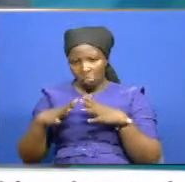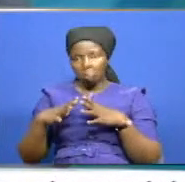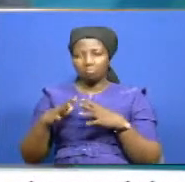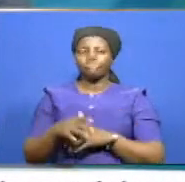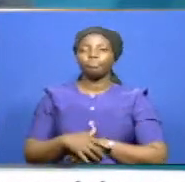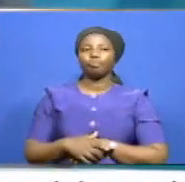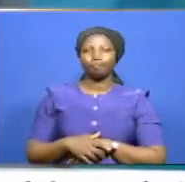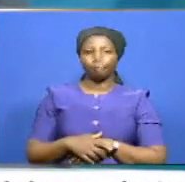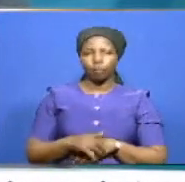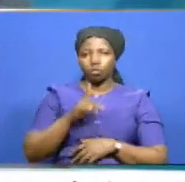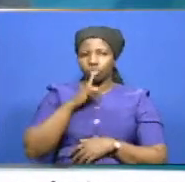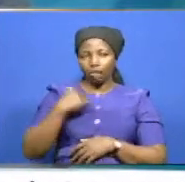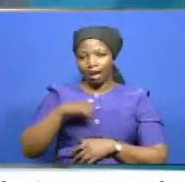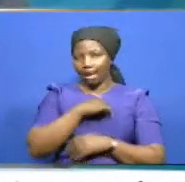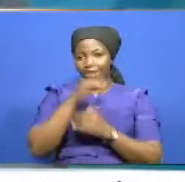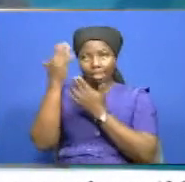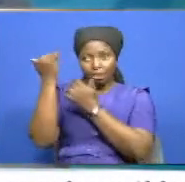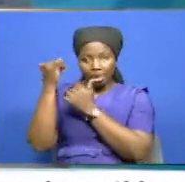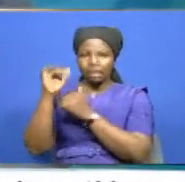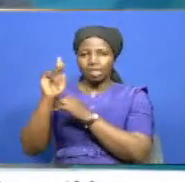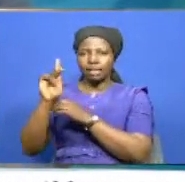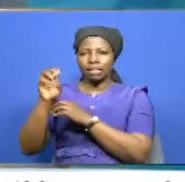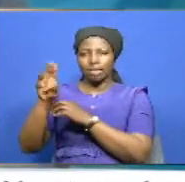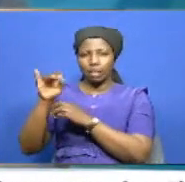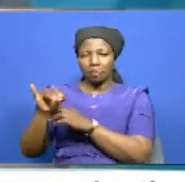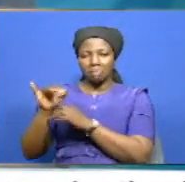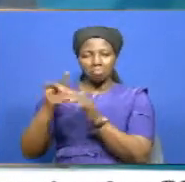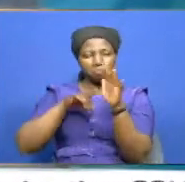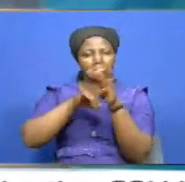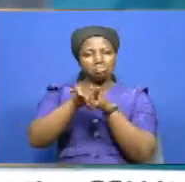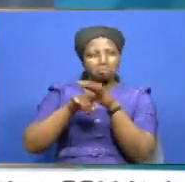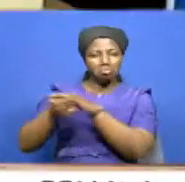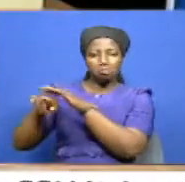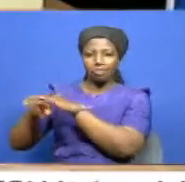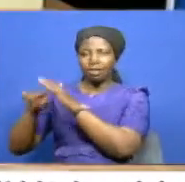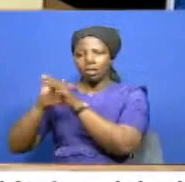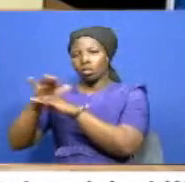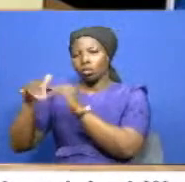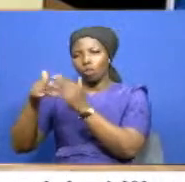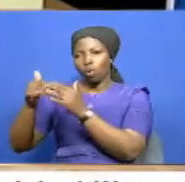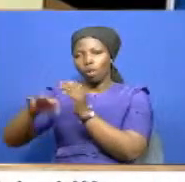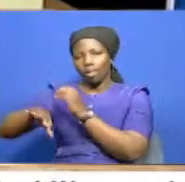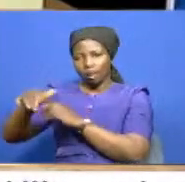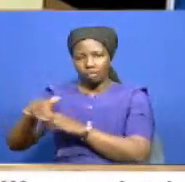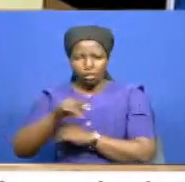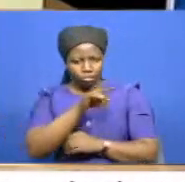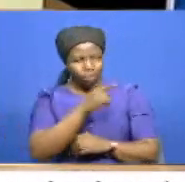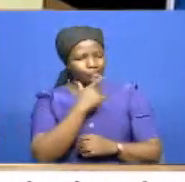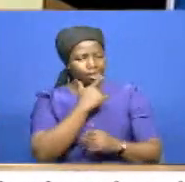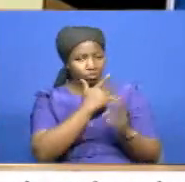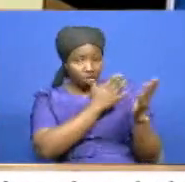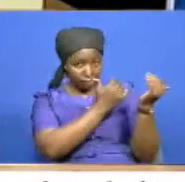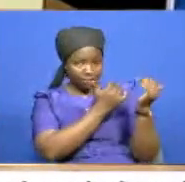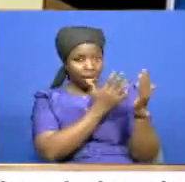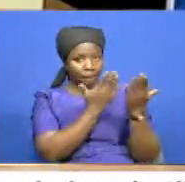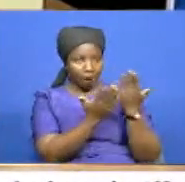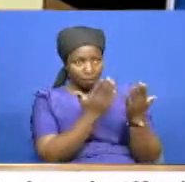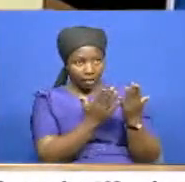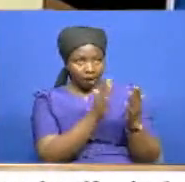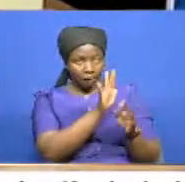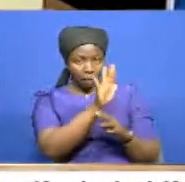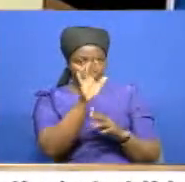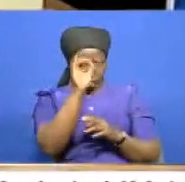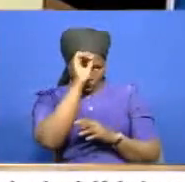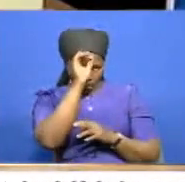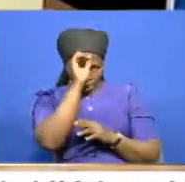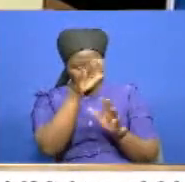tunatarajia kuwa Kewi itakuwa kwa kila county. Ukisema unatarajia, labda maono ya yenu ni